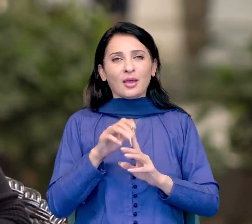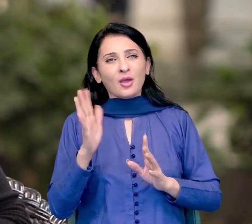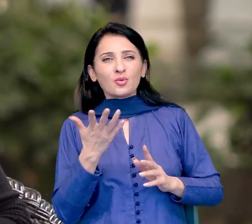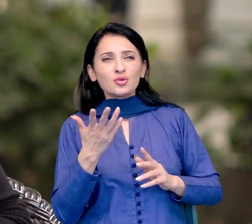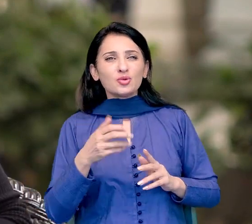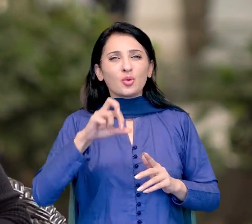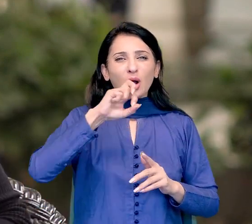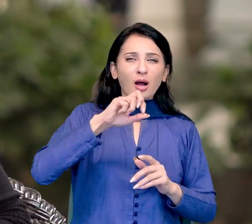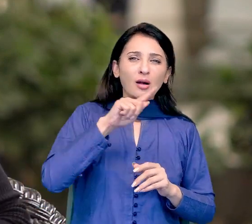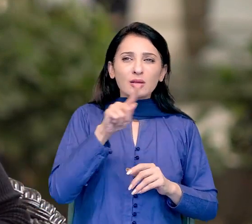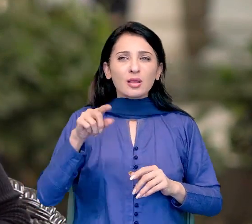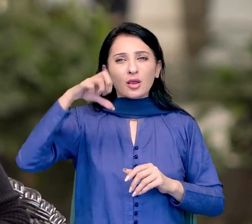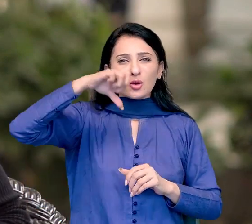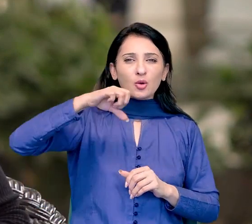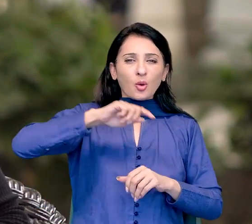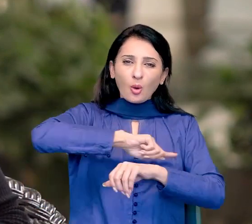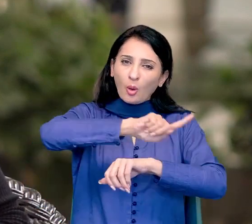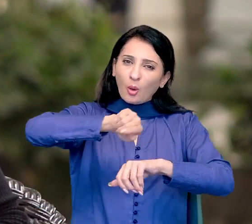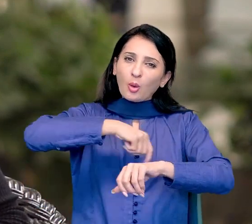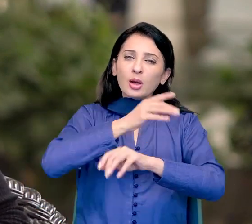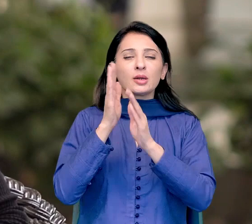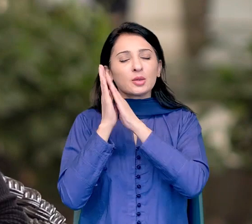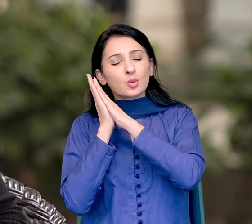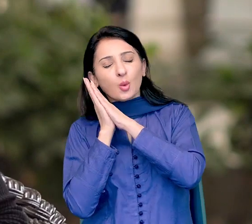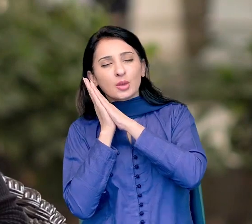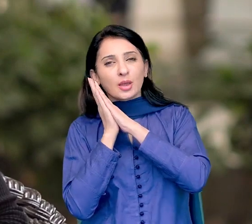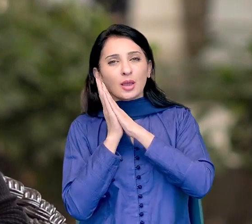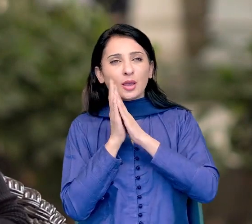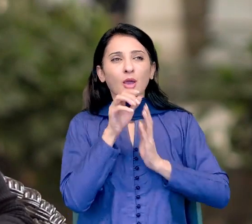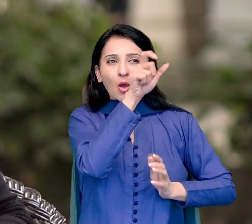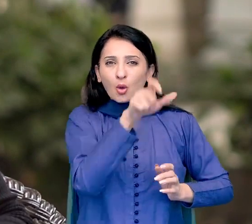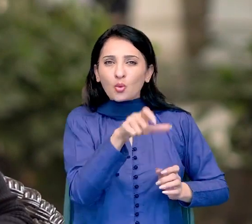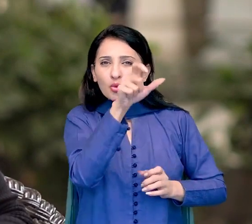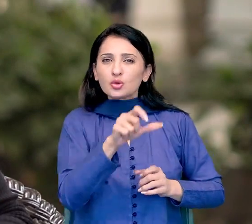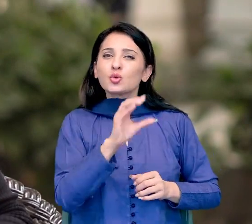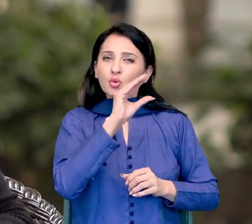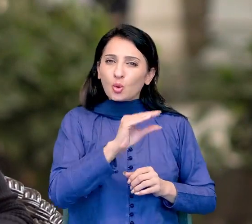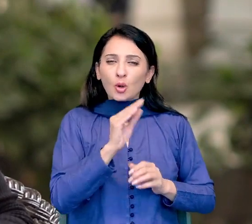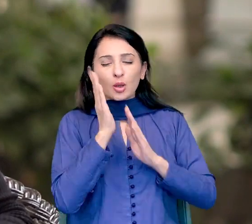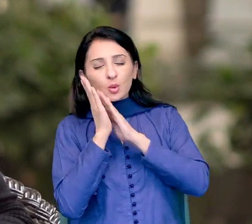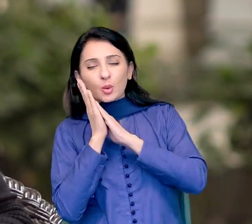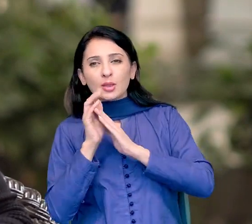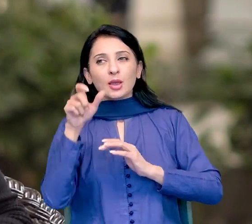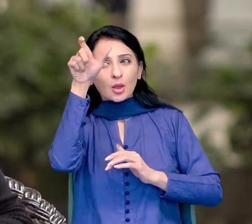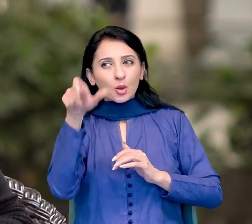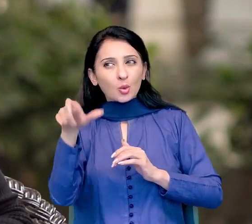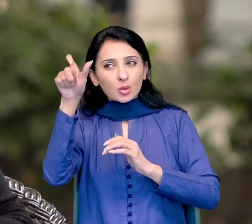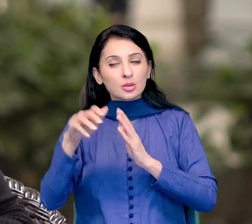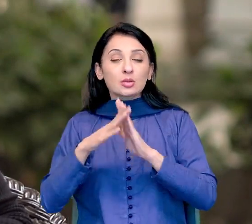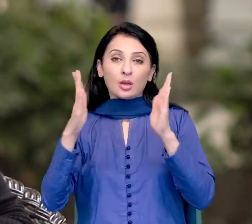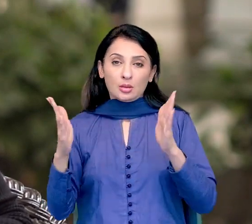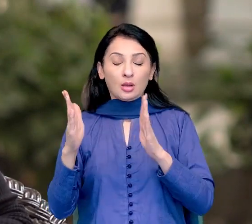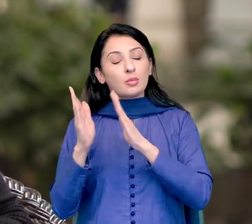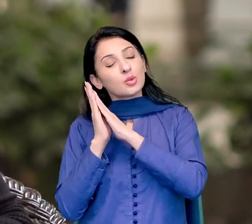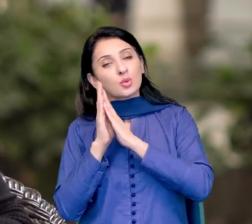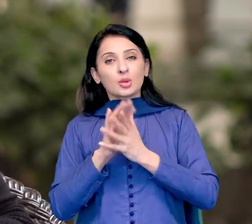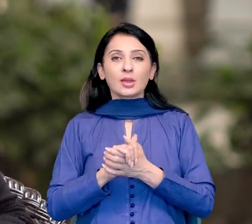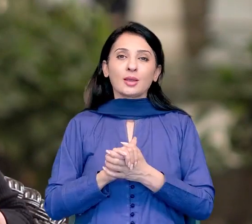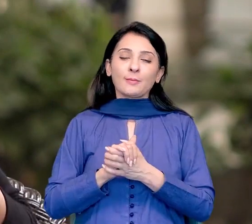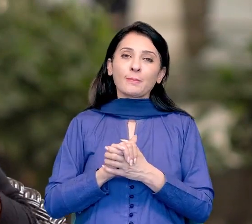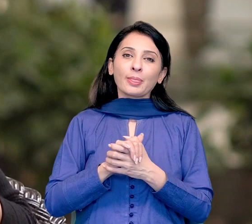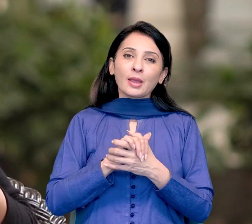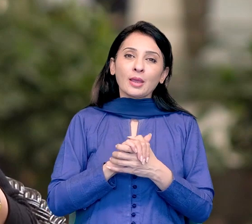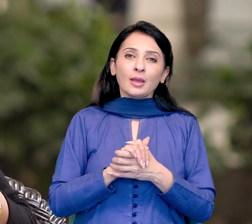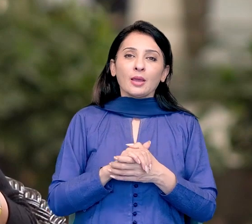is anywhere from 7 to 8 to 9 hours, کچھ کی زیادہ کچھ کی کم. Whatever it is, try to maintain a standard